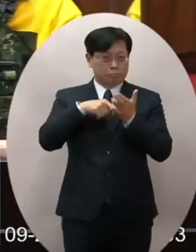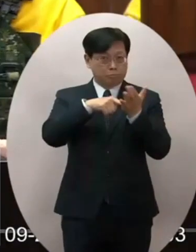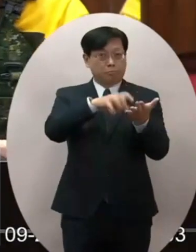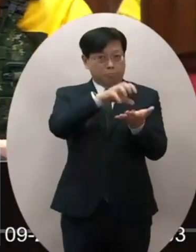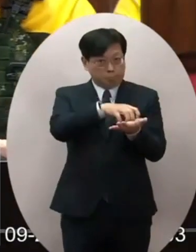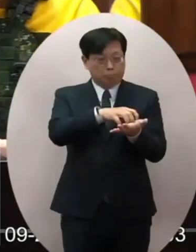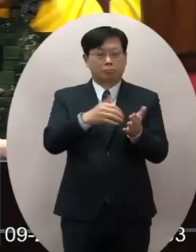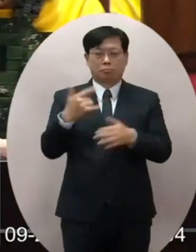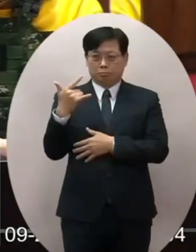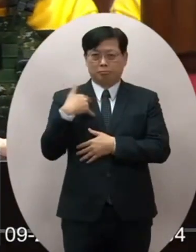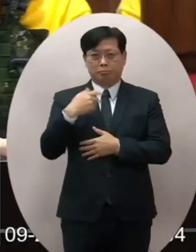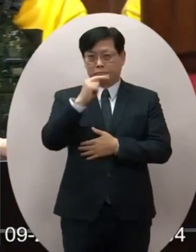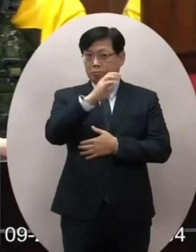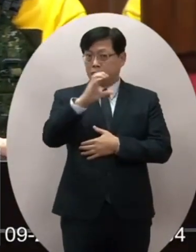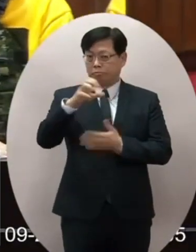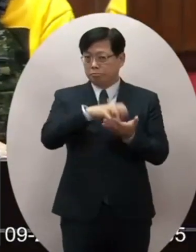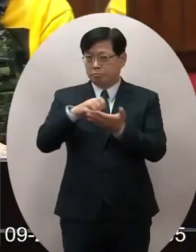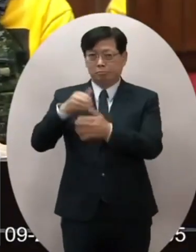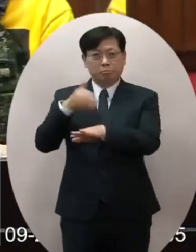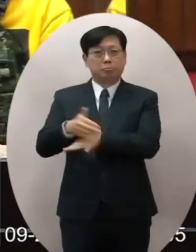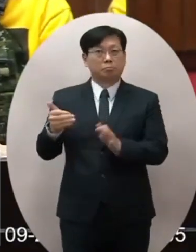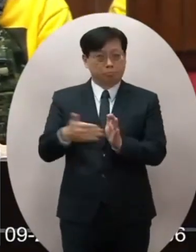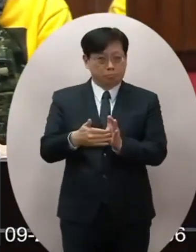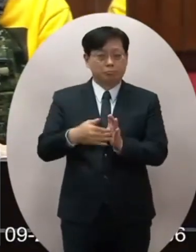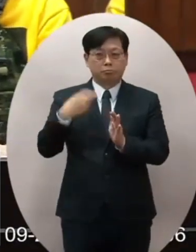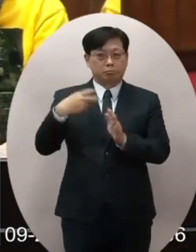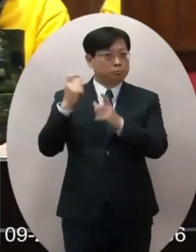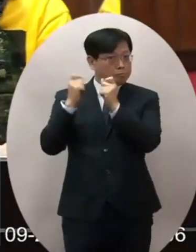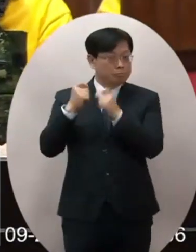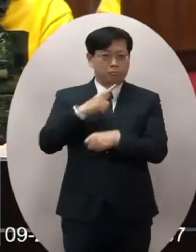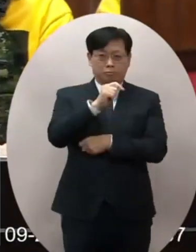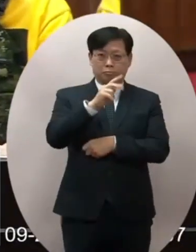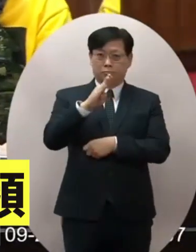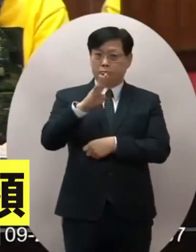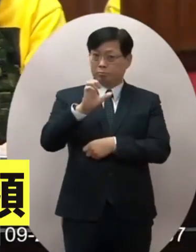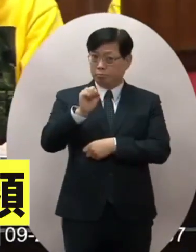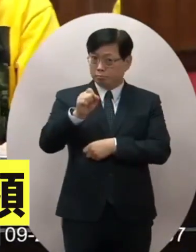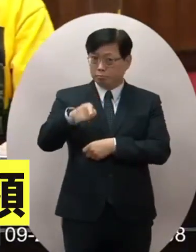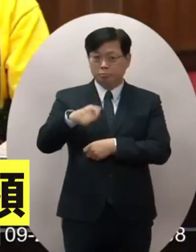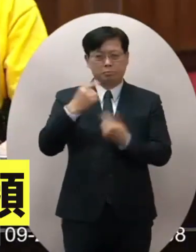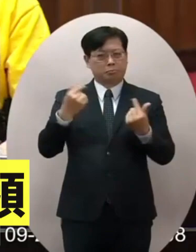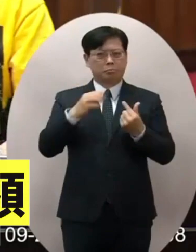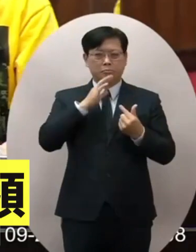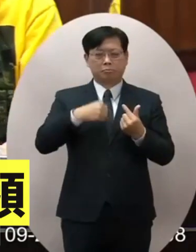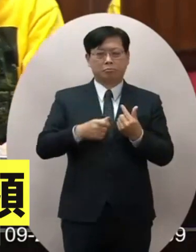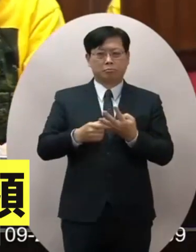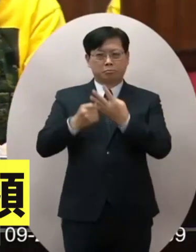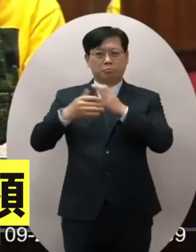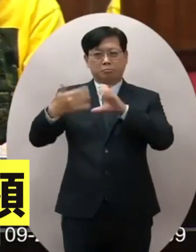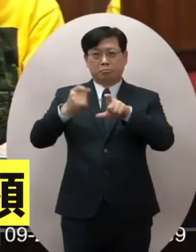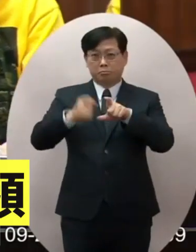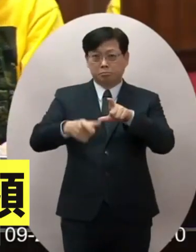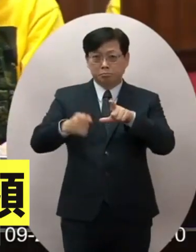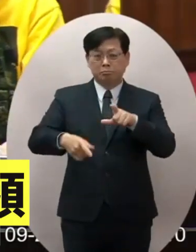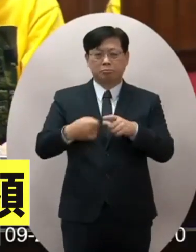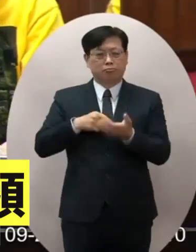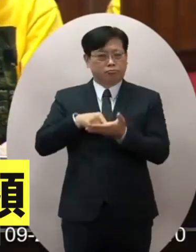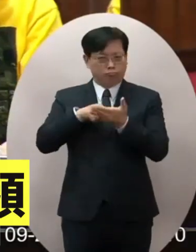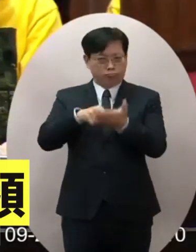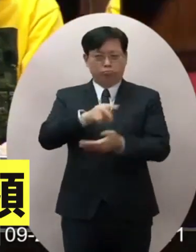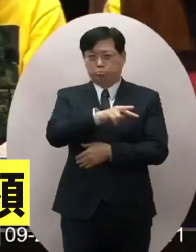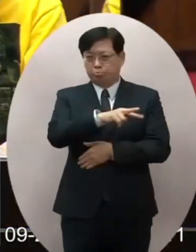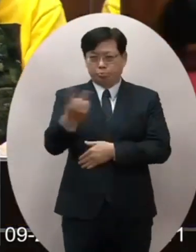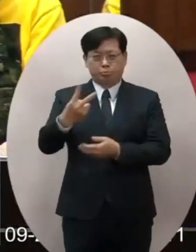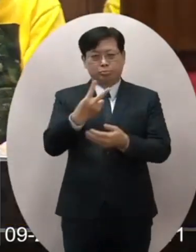到 NCC 通过审议，甚至到最近的 TPBS 被有线电视业者申请要